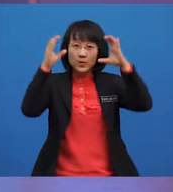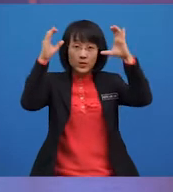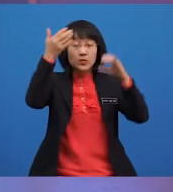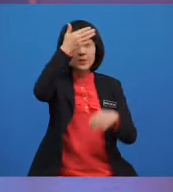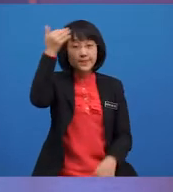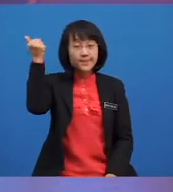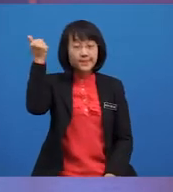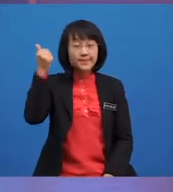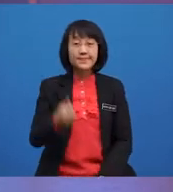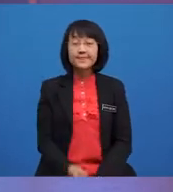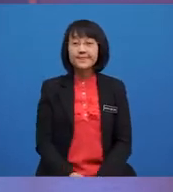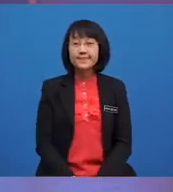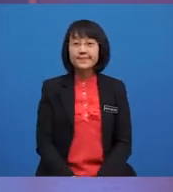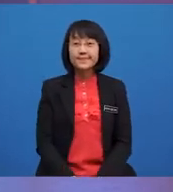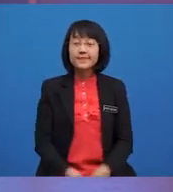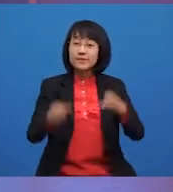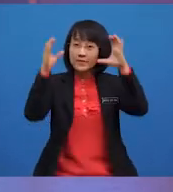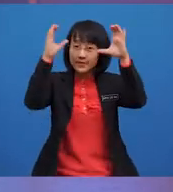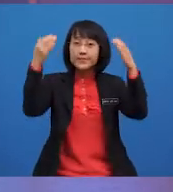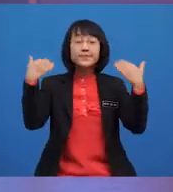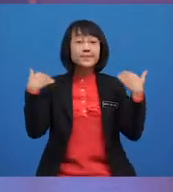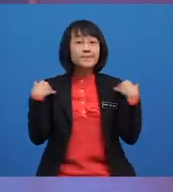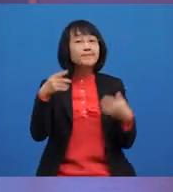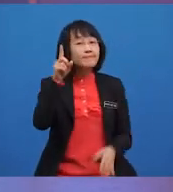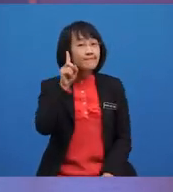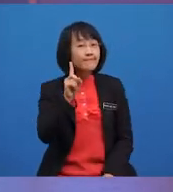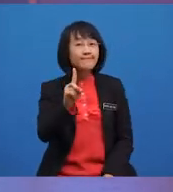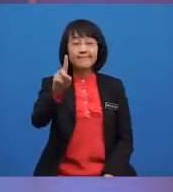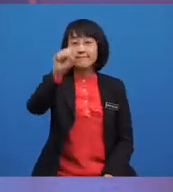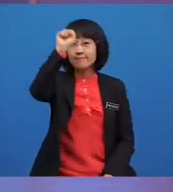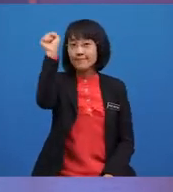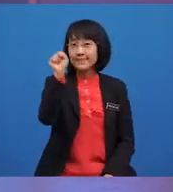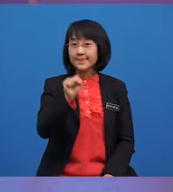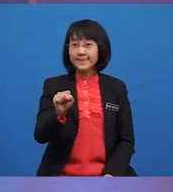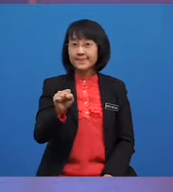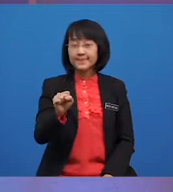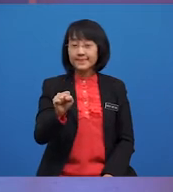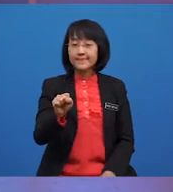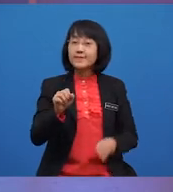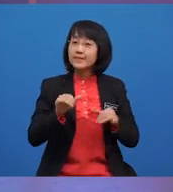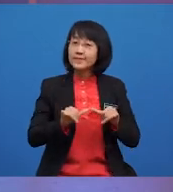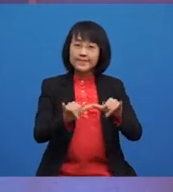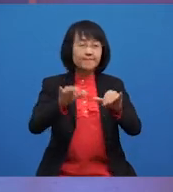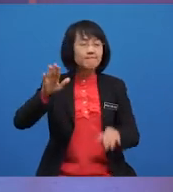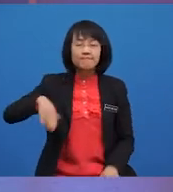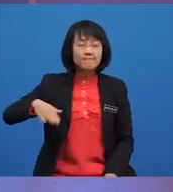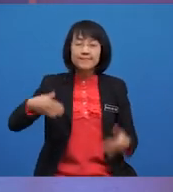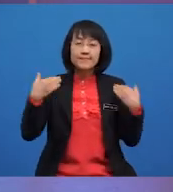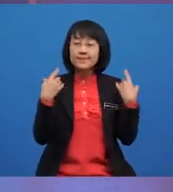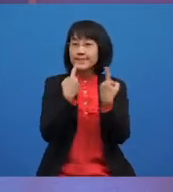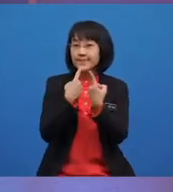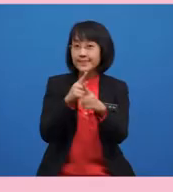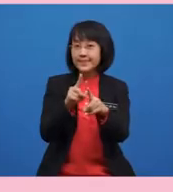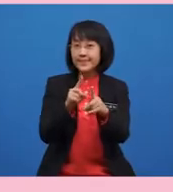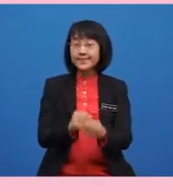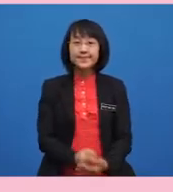terlupa, sebenarnya cikgu ada satu soalan yang masih belum ada jawapannya